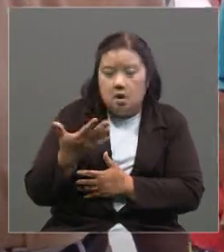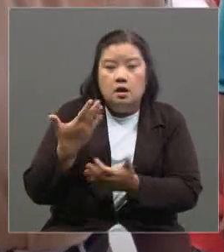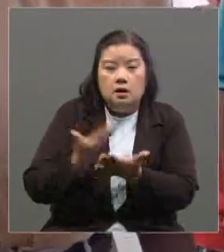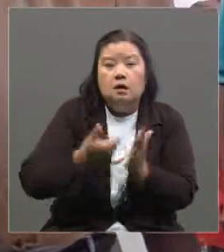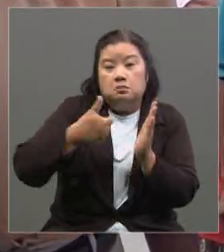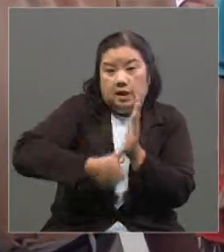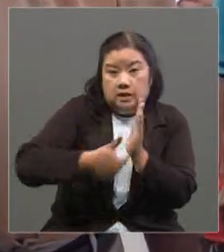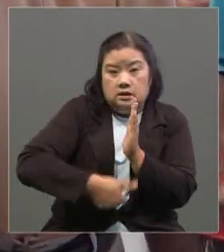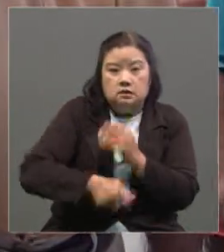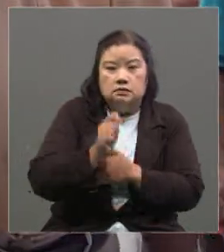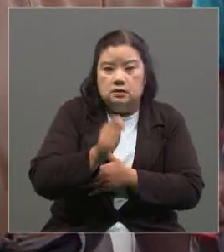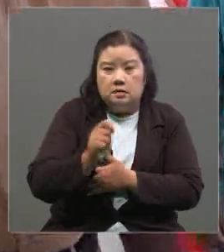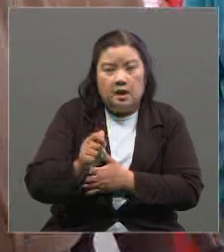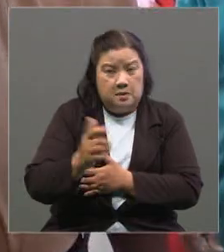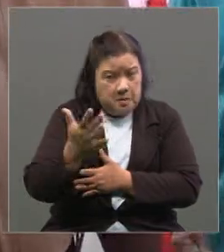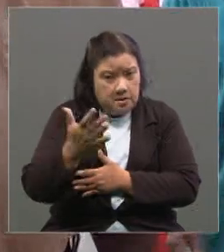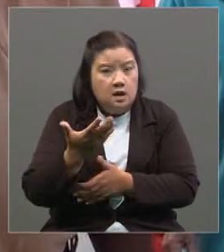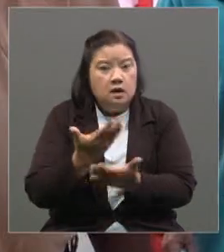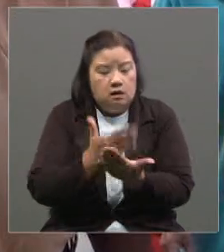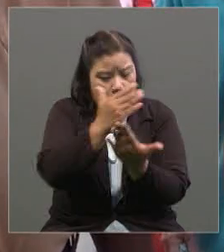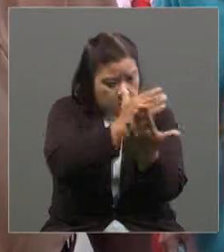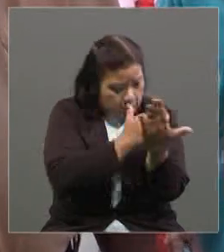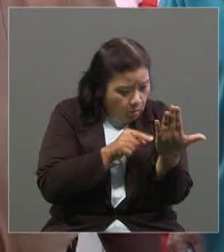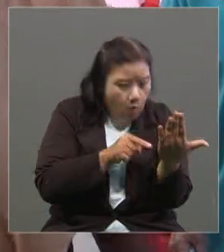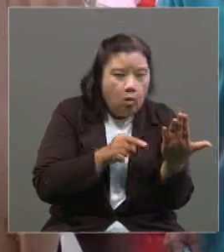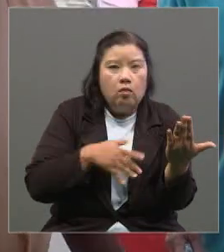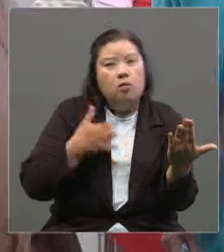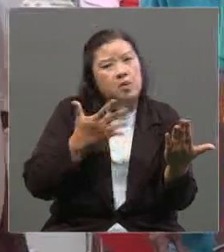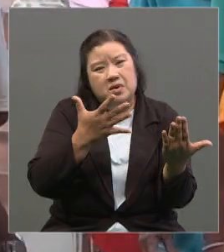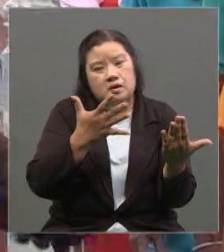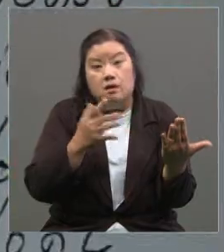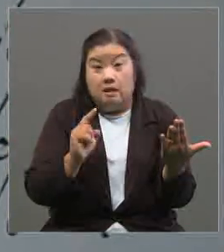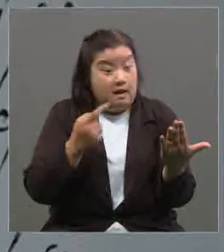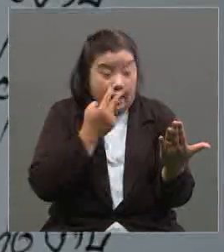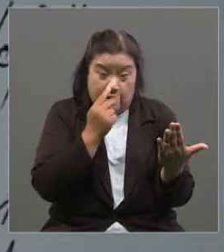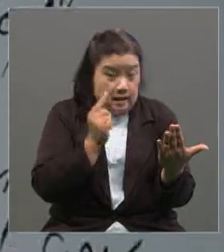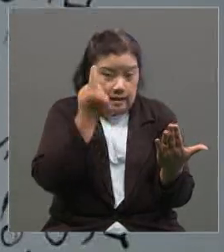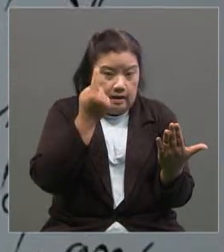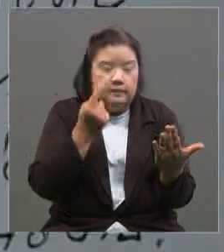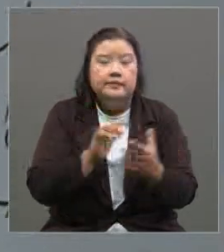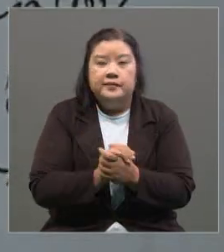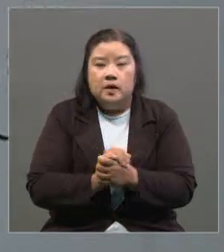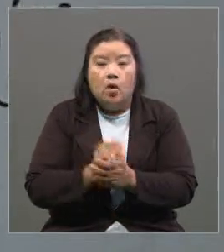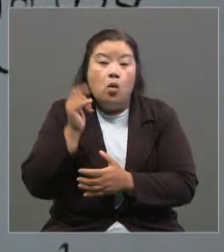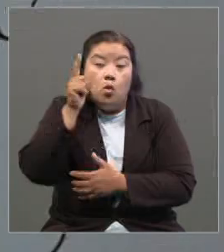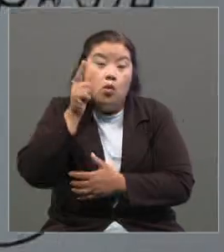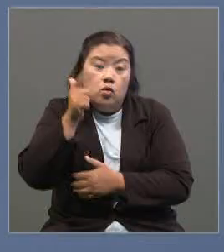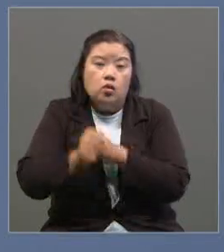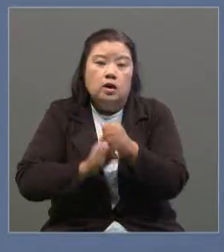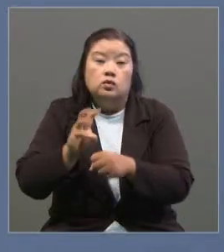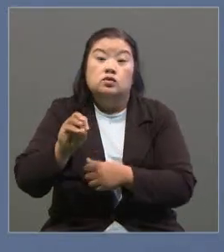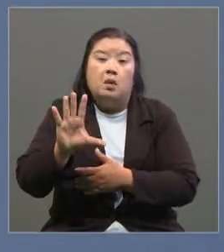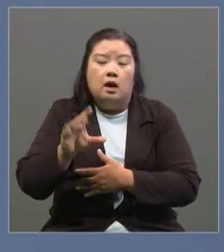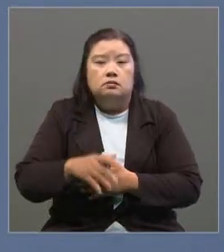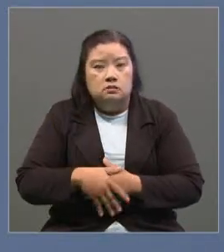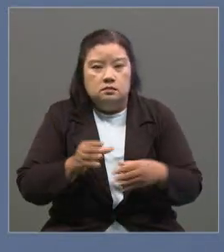ค่าโน่นค่านี่ซิกซ์ออกมาว่าค่าอะไรเท่าไหร่แบบนี้อย่างคุณลุงท่านหนึ่งคุณลุงเย็นเนี่ยอายุ65ปีคุณลุงเมื่อ